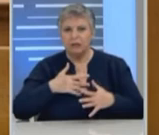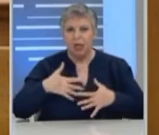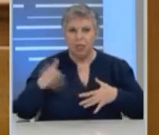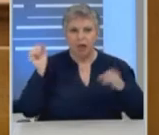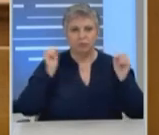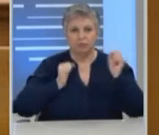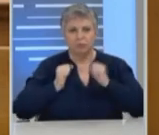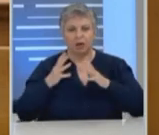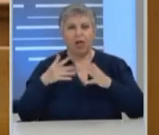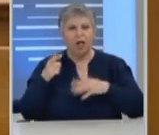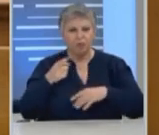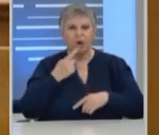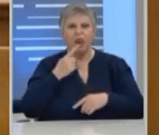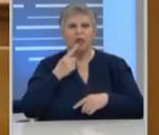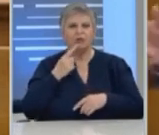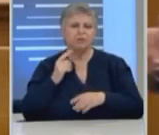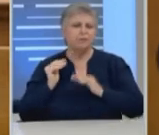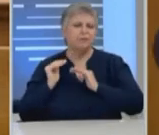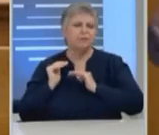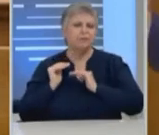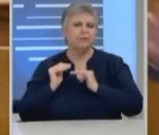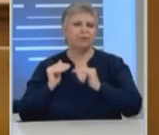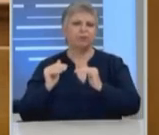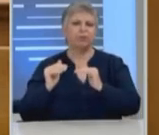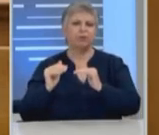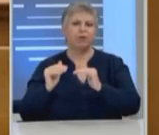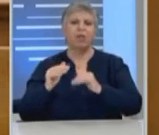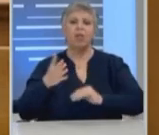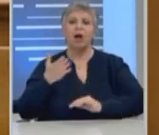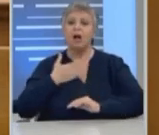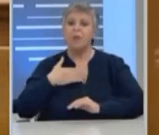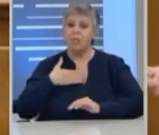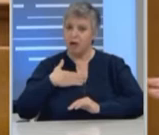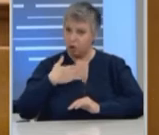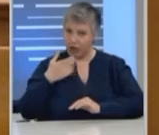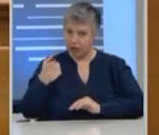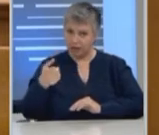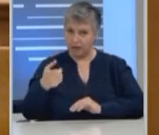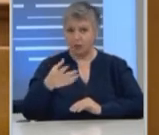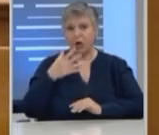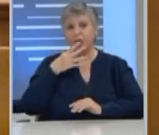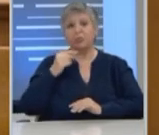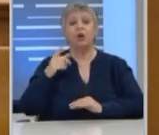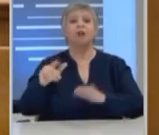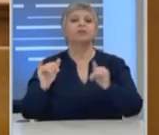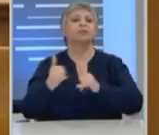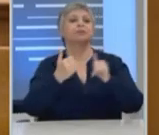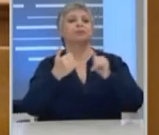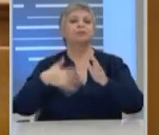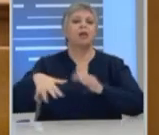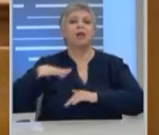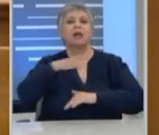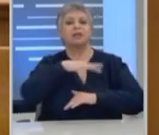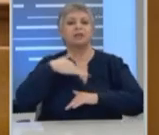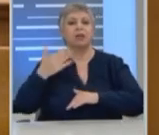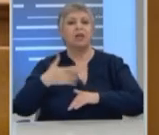στηρίζεστε τόσο καιρό. Σας προκαλώ να ρωτήσετε έναν πολίτη, μιας και εσείς κυκλοφορείτε πάρα πολύ, αλλά εμείς δίθεν δεν κυκλοφορούμε και είμαστε κλεισμένοι.